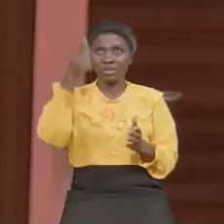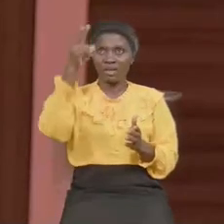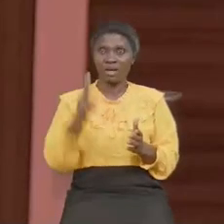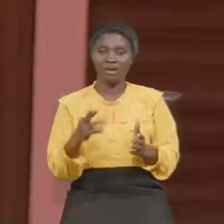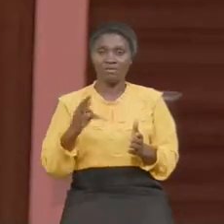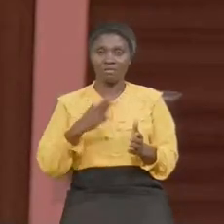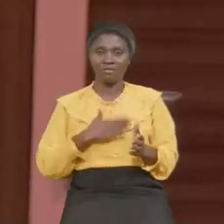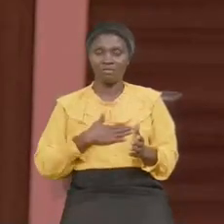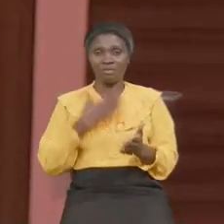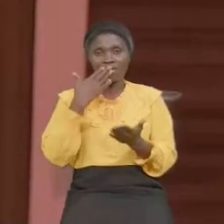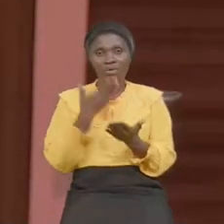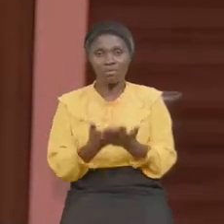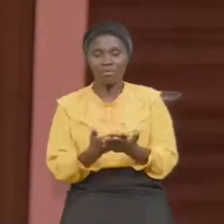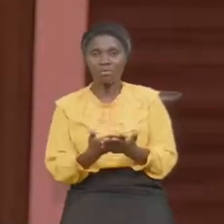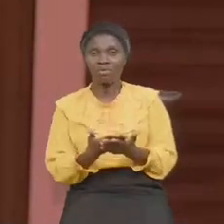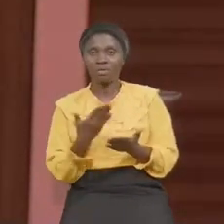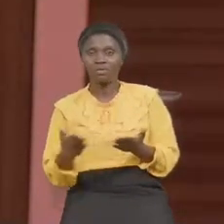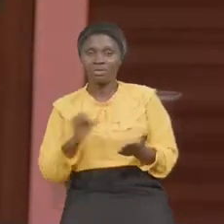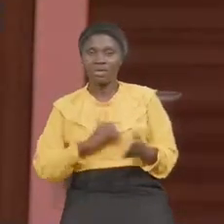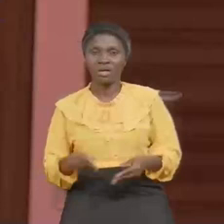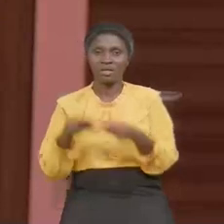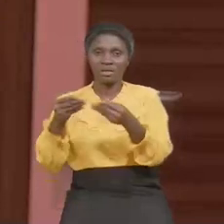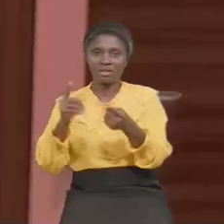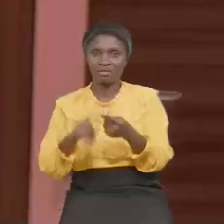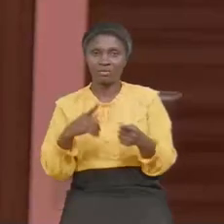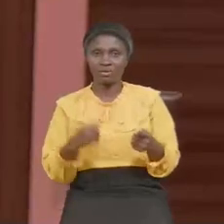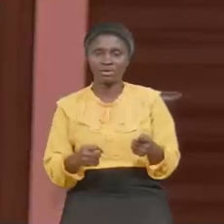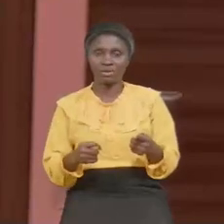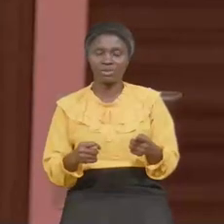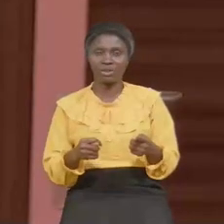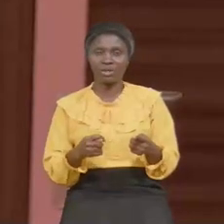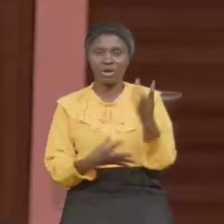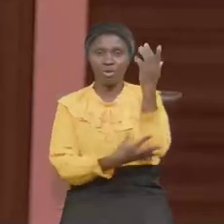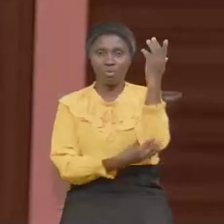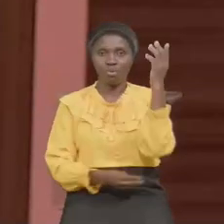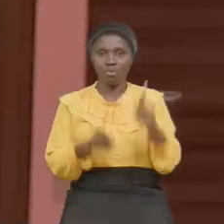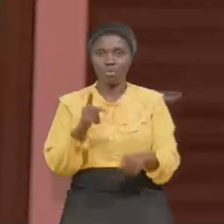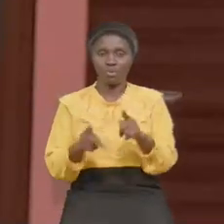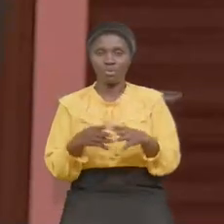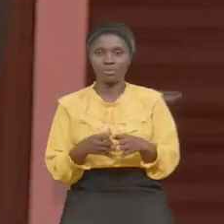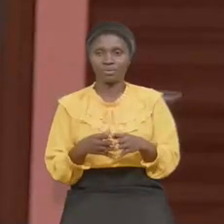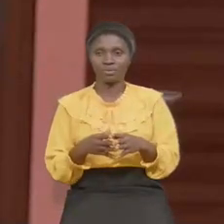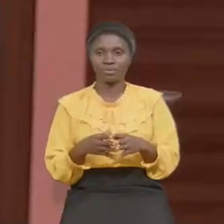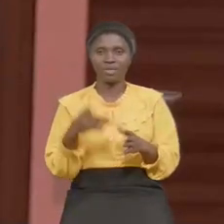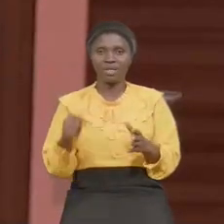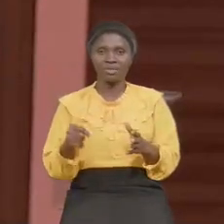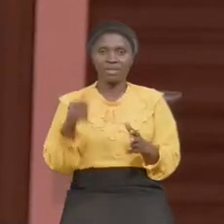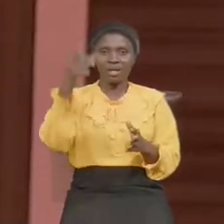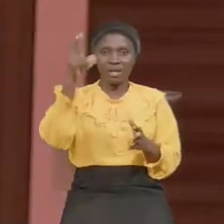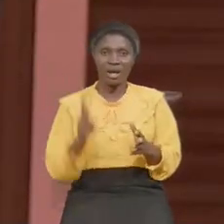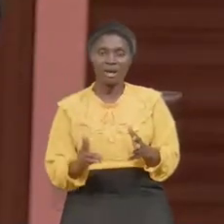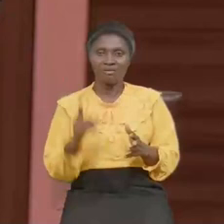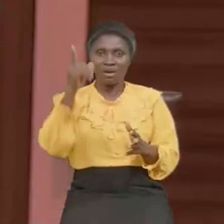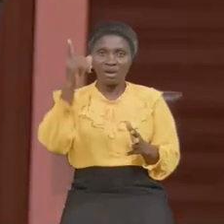toujours une évidence de la restauration. Voici, Seigneur, je donne aux pauvres la moitié de mes biens. Et si j'ai